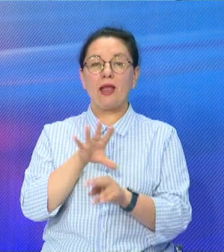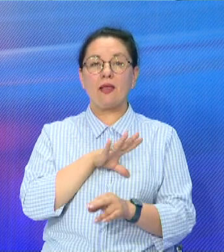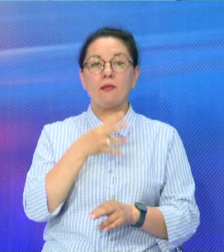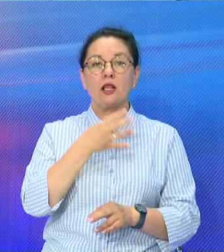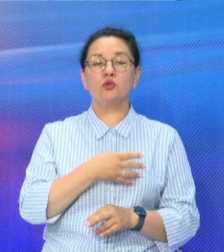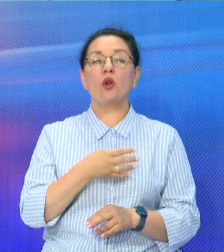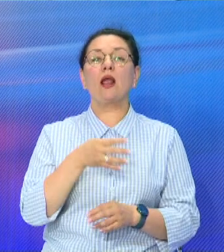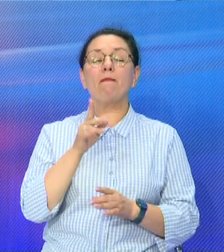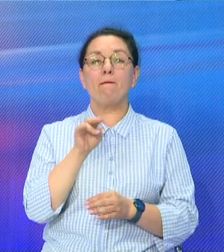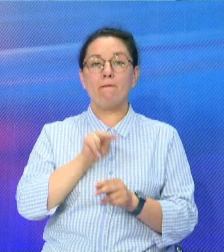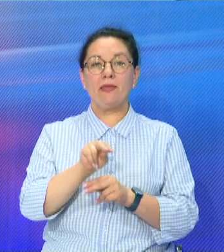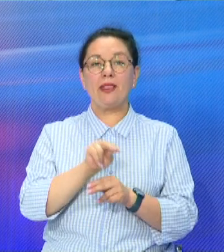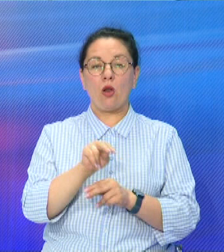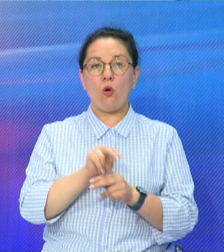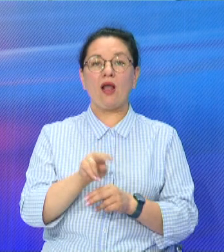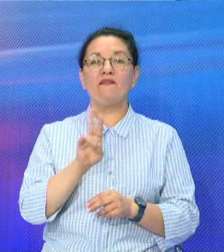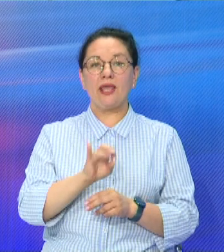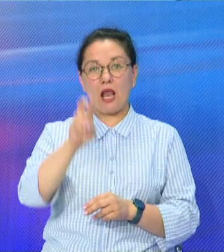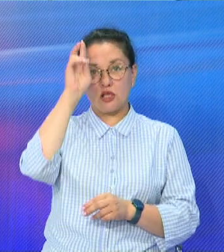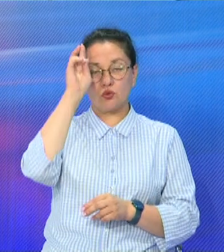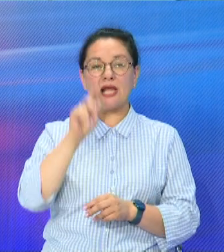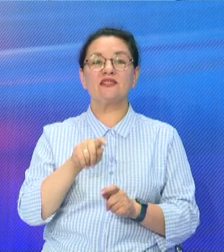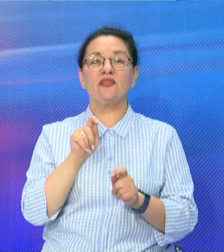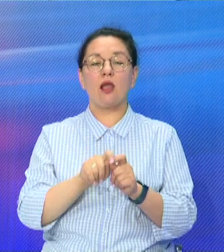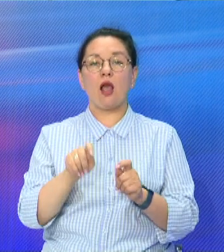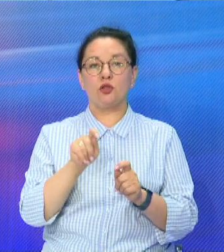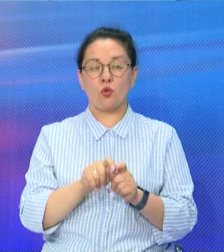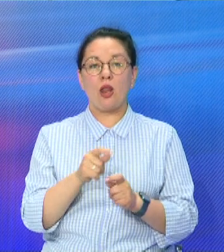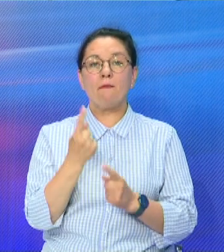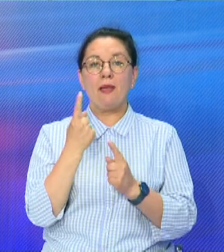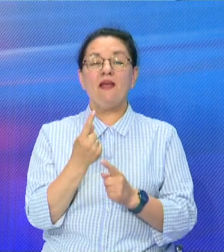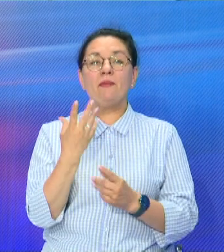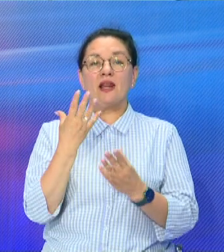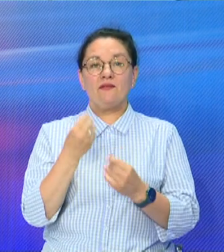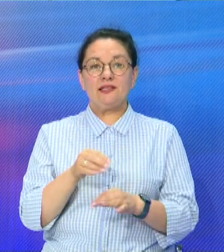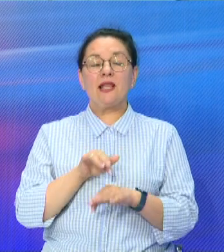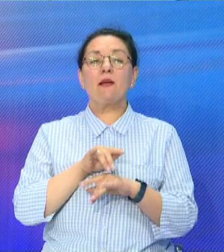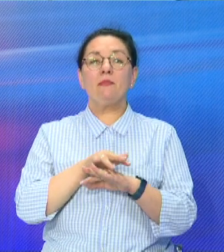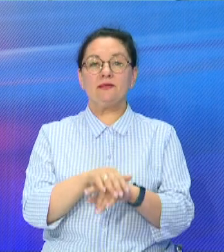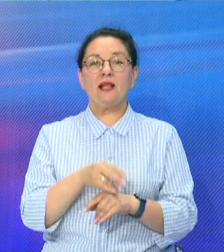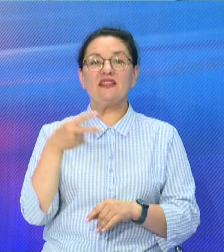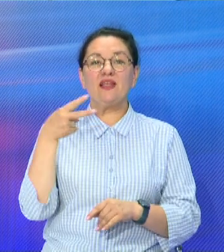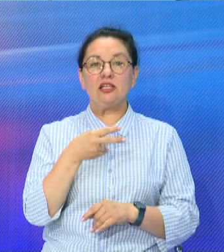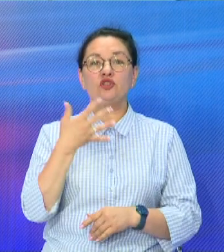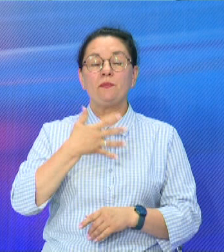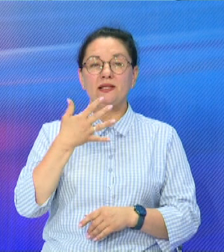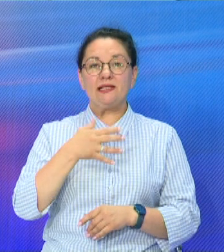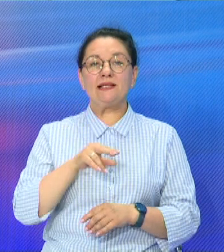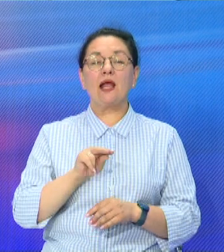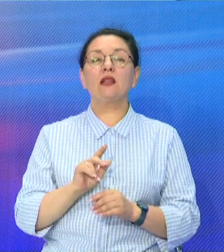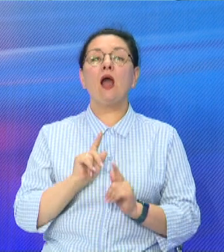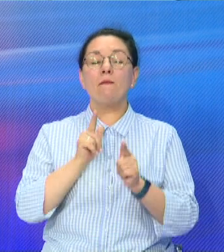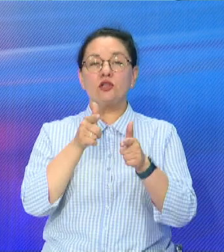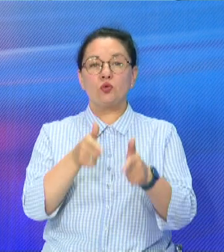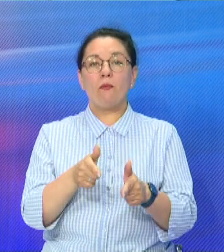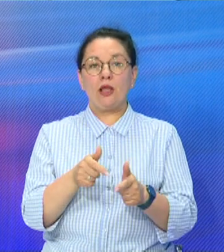10 спросони коуди аж контролю у первый день у правого ней автоматом атс и приняли удел 2050 абитуриентов не заявились она